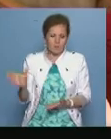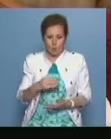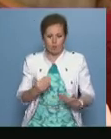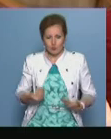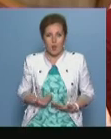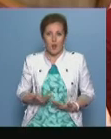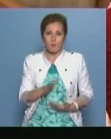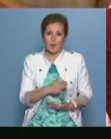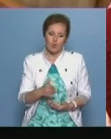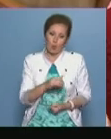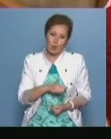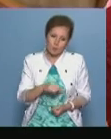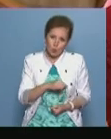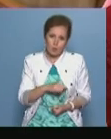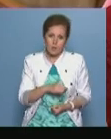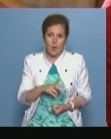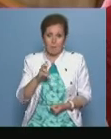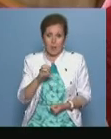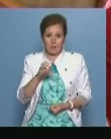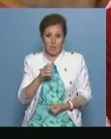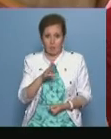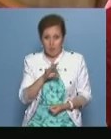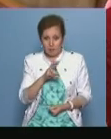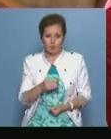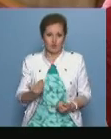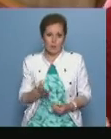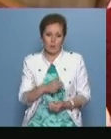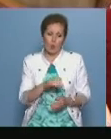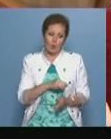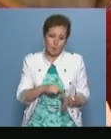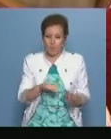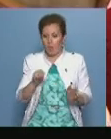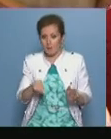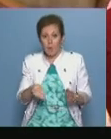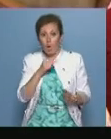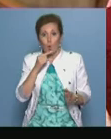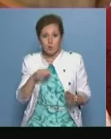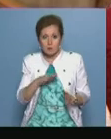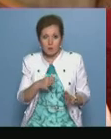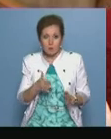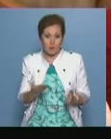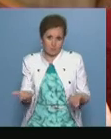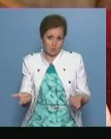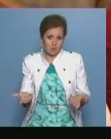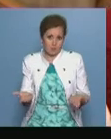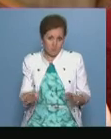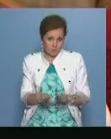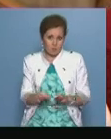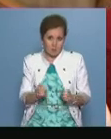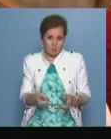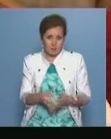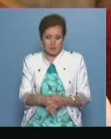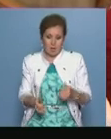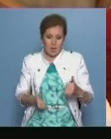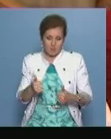между удмуртами, бессермяне жили между удмуртами, татарами, русскими, да. Их терли, как на терке, я говорю, вот